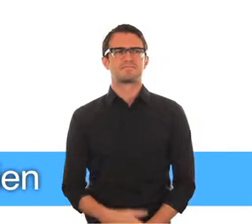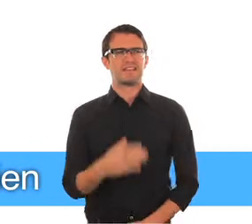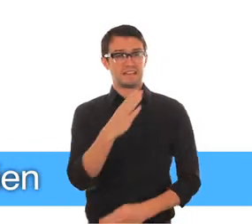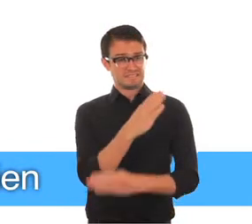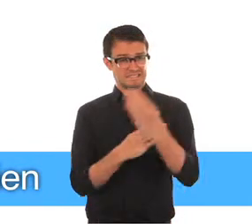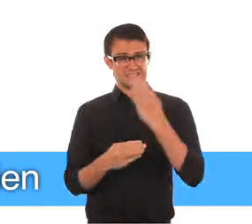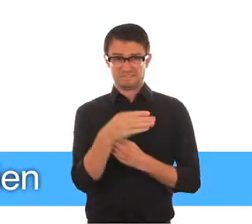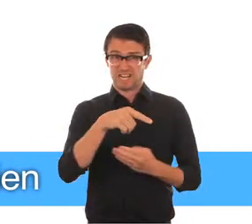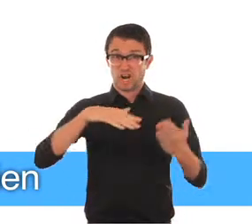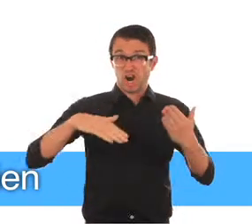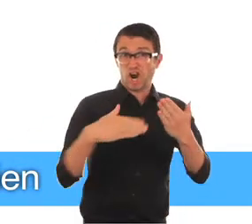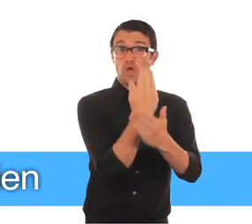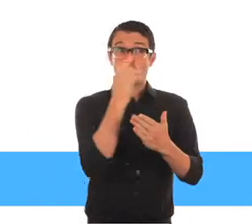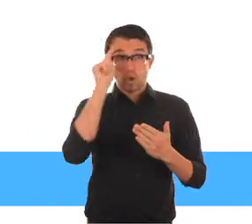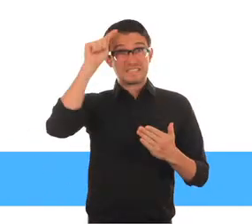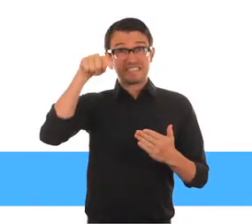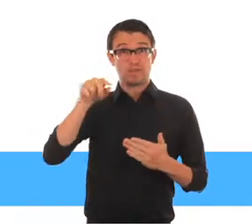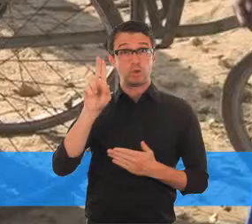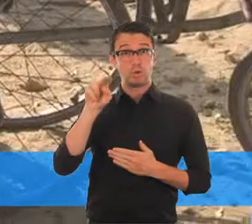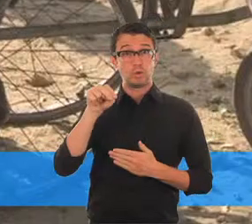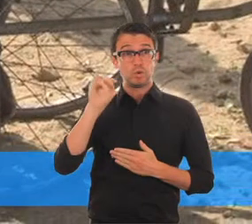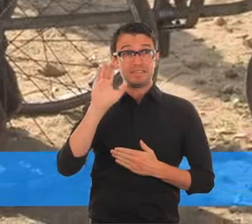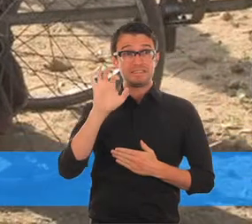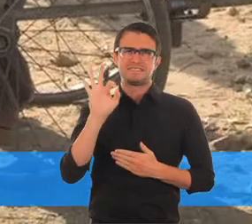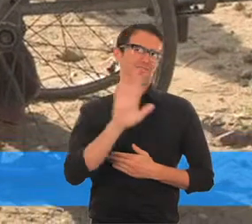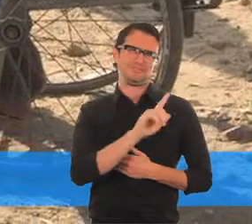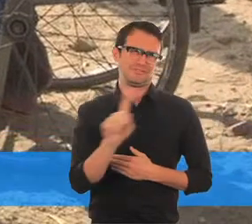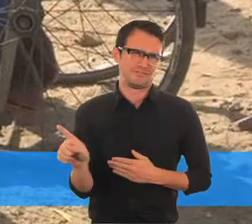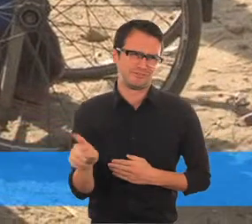Les questions relatives au handicap n'ont rien de nouveau pour l'UNICEF.